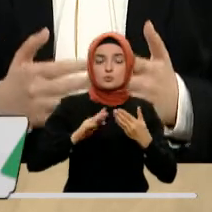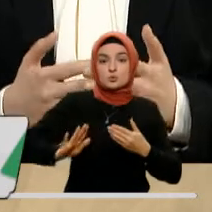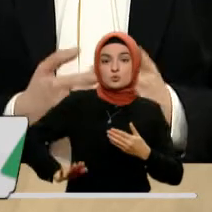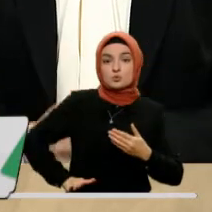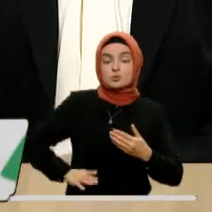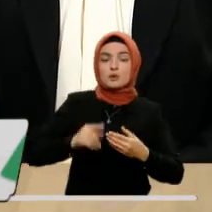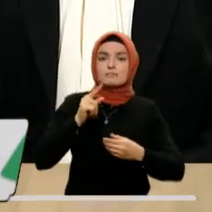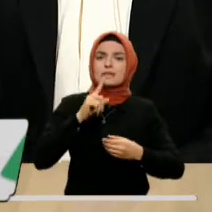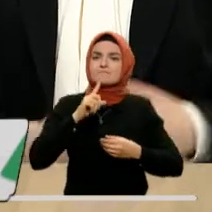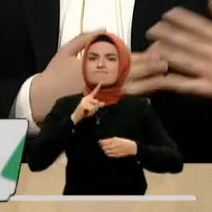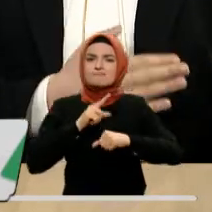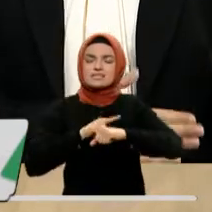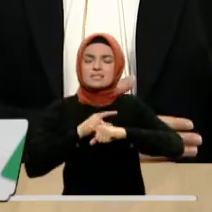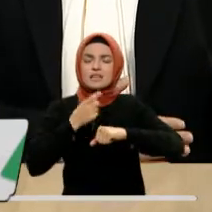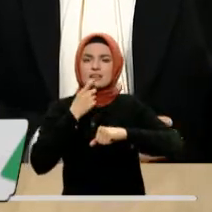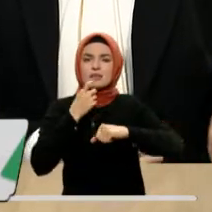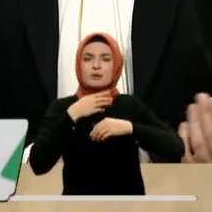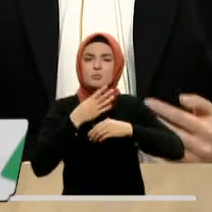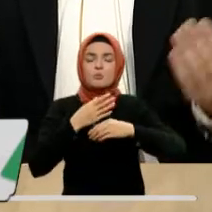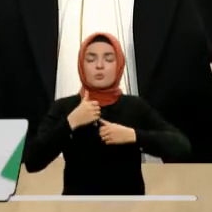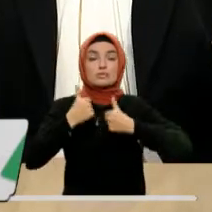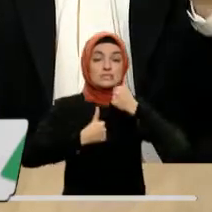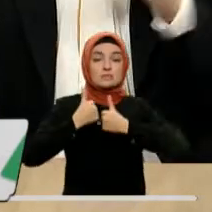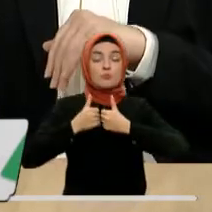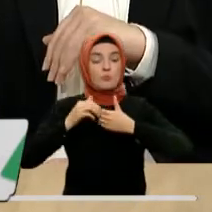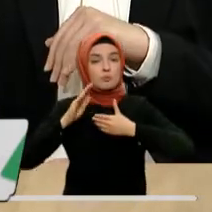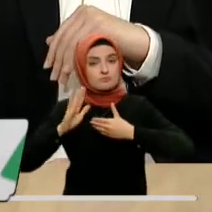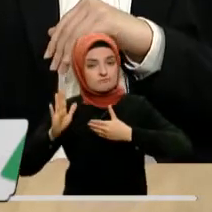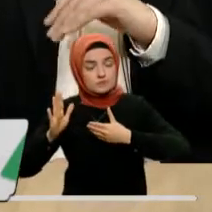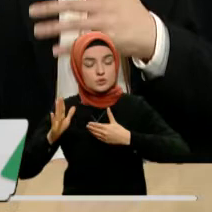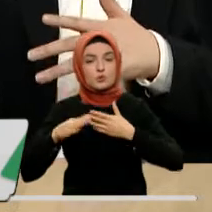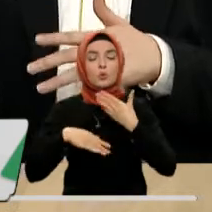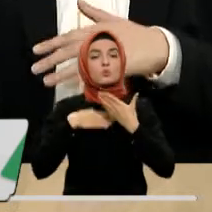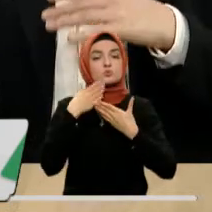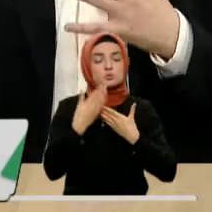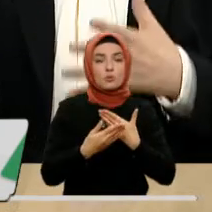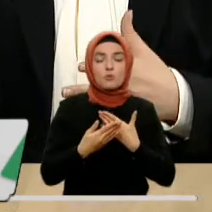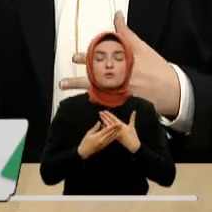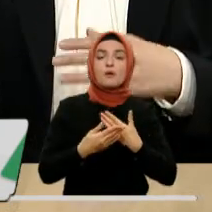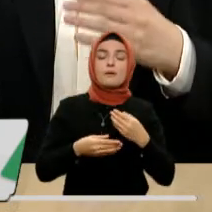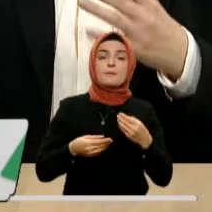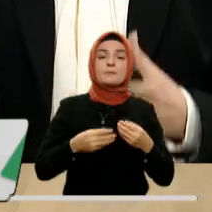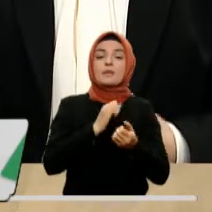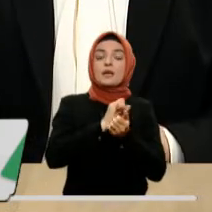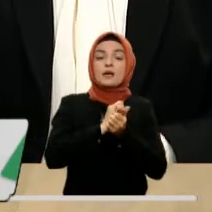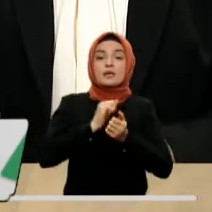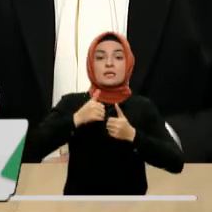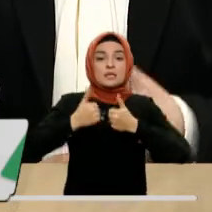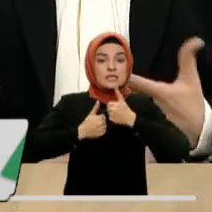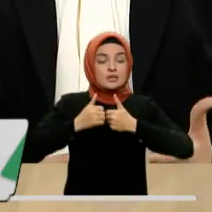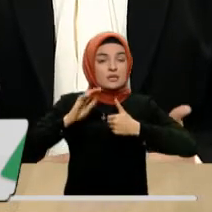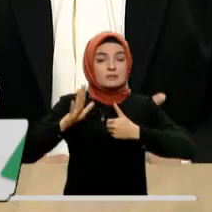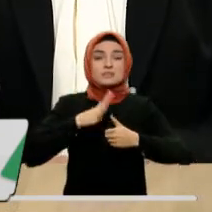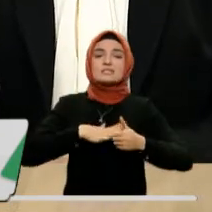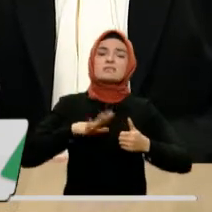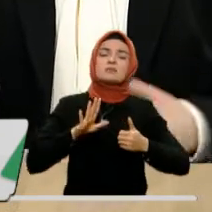kadar çok güzel spor yapıyorlar, spora gönderiliyorlar. Ama sonra sınav seneleri geliyor. İşte aileler hani spora gitmesini istemiyor, çocuk